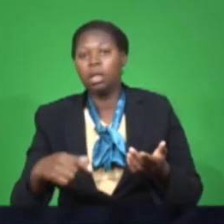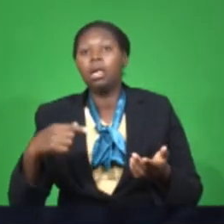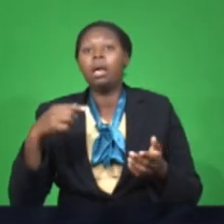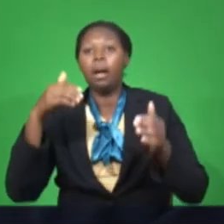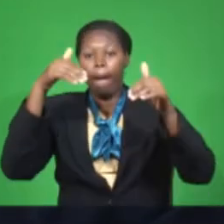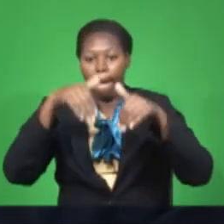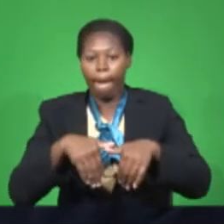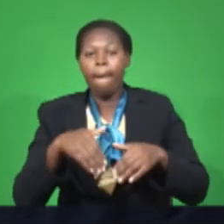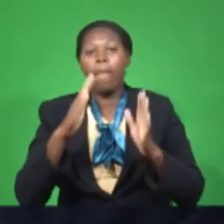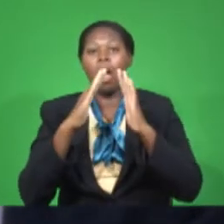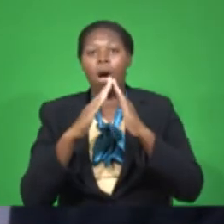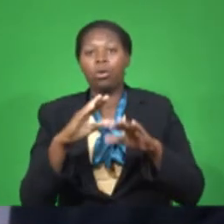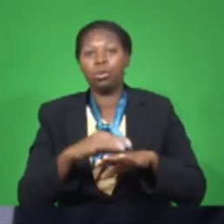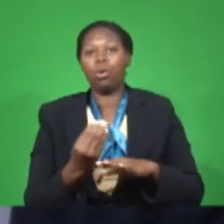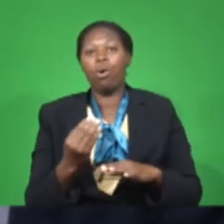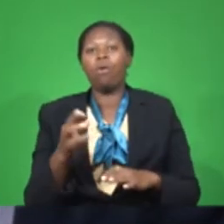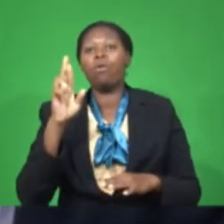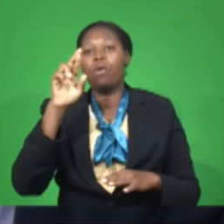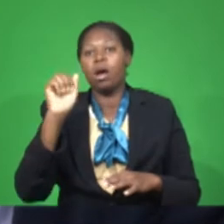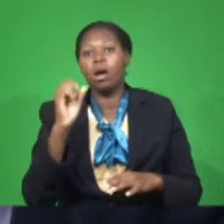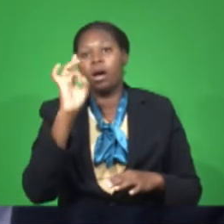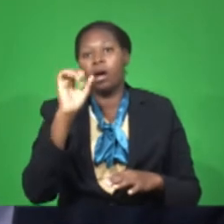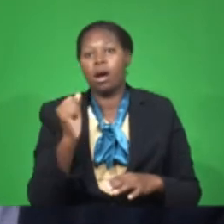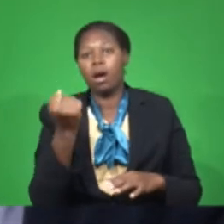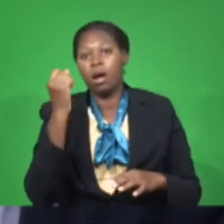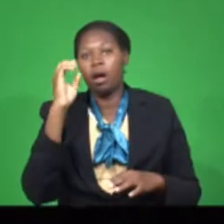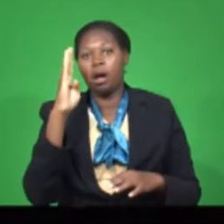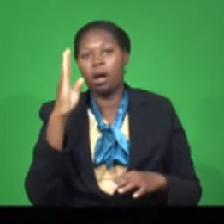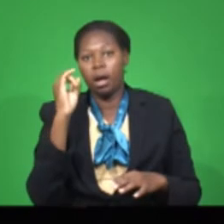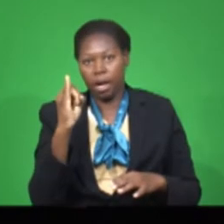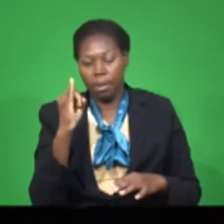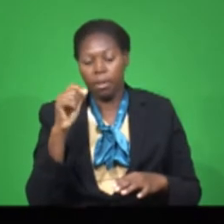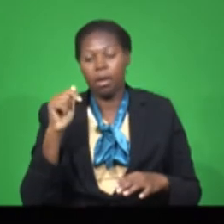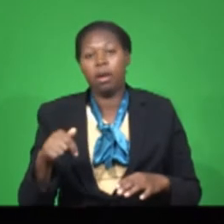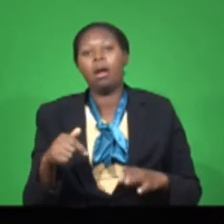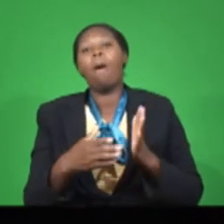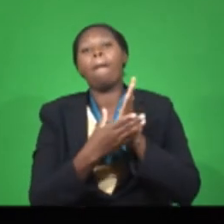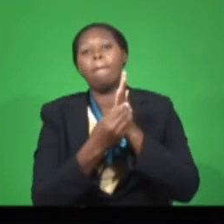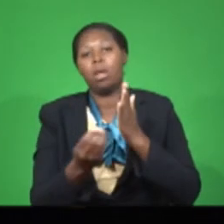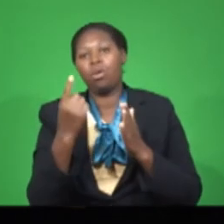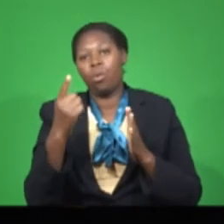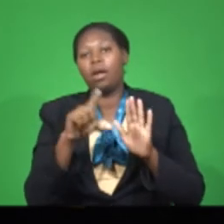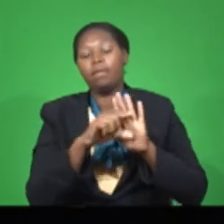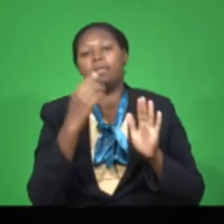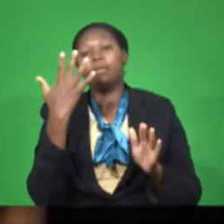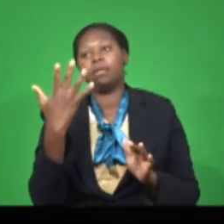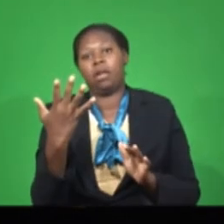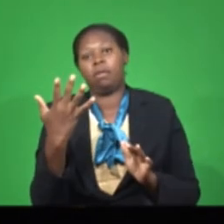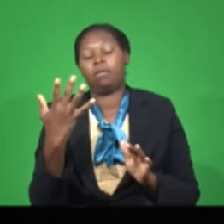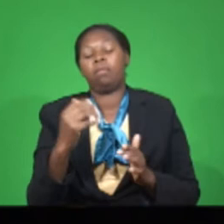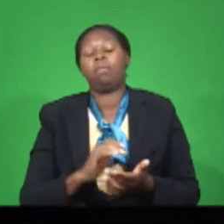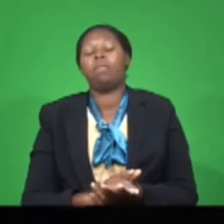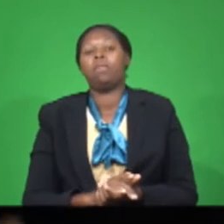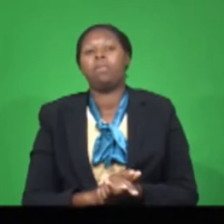Matthew 1 verse 5. Verse ya 5. Mm-hmm. Apa maspai vatumwa na Joshua.